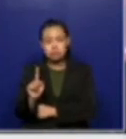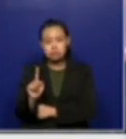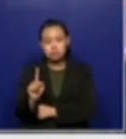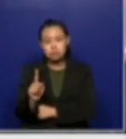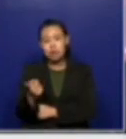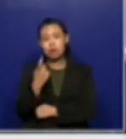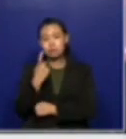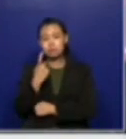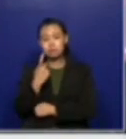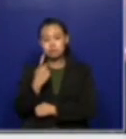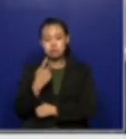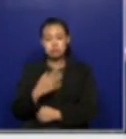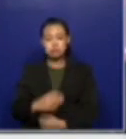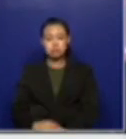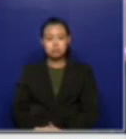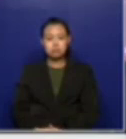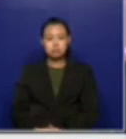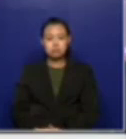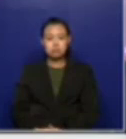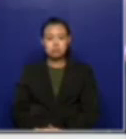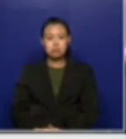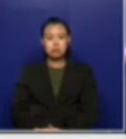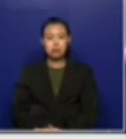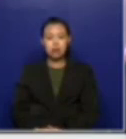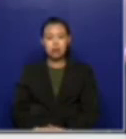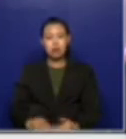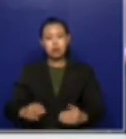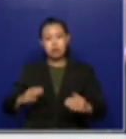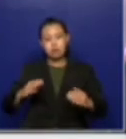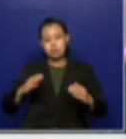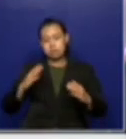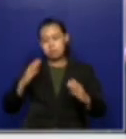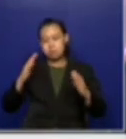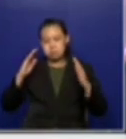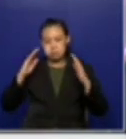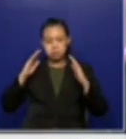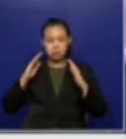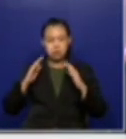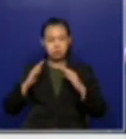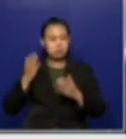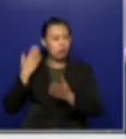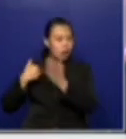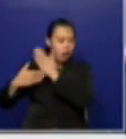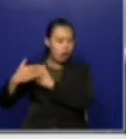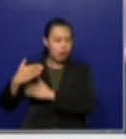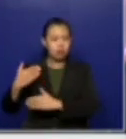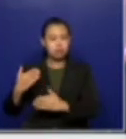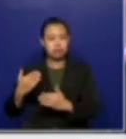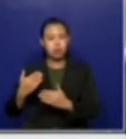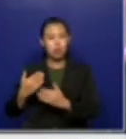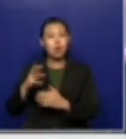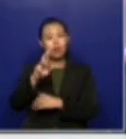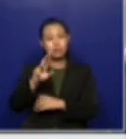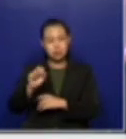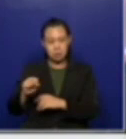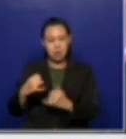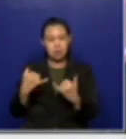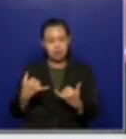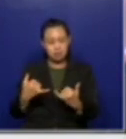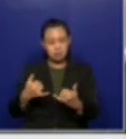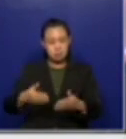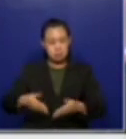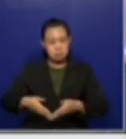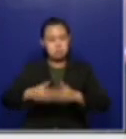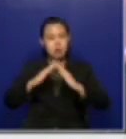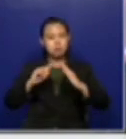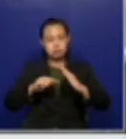ปเนื่องจากมันเป็นประวัติศาสตร์ณสภาแห่งนี้จากการที่สภาแห่งนี้ตั้งแต่เปลี่ยนแ